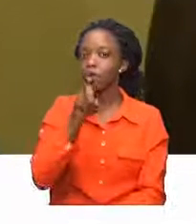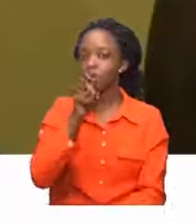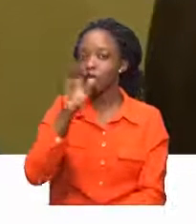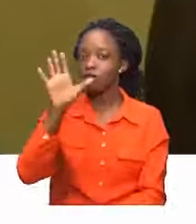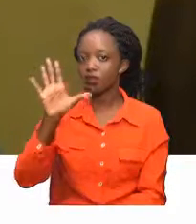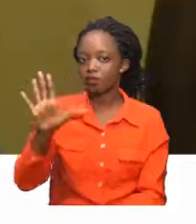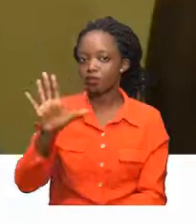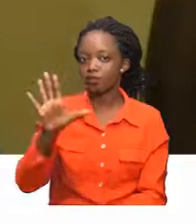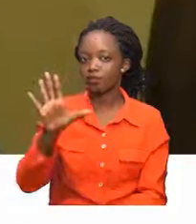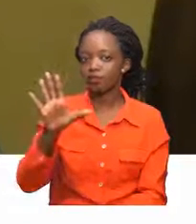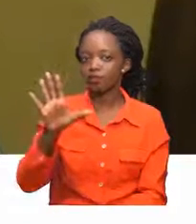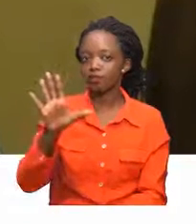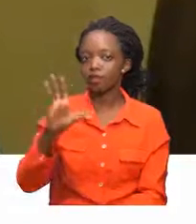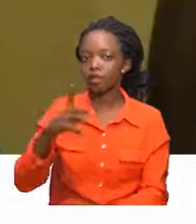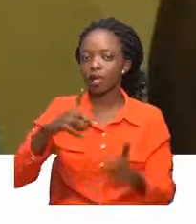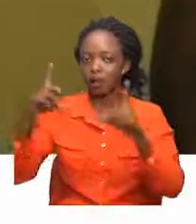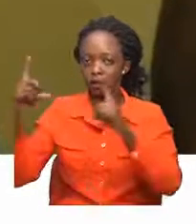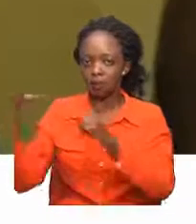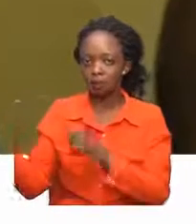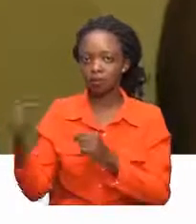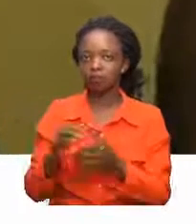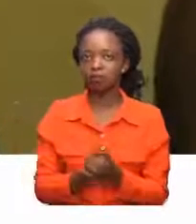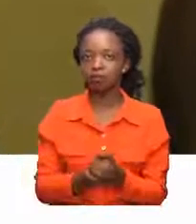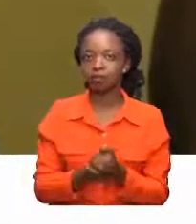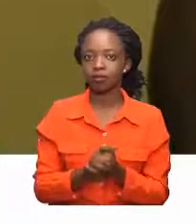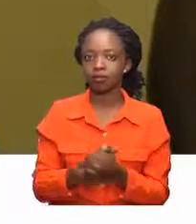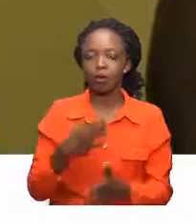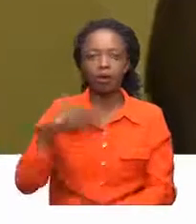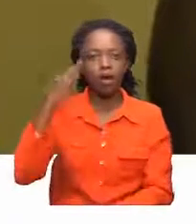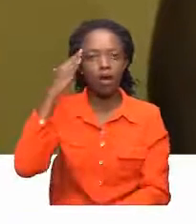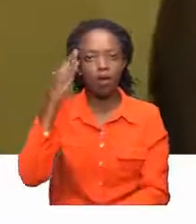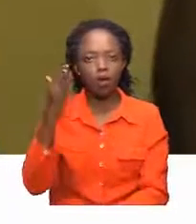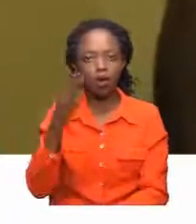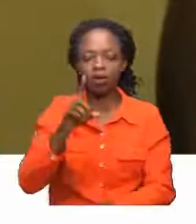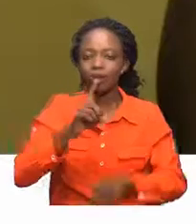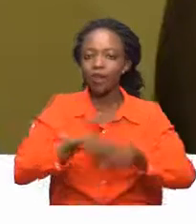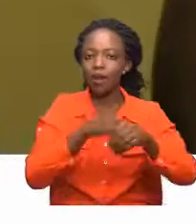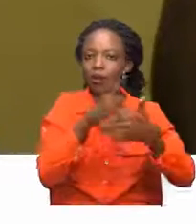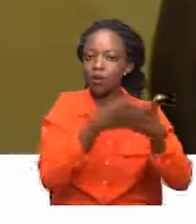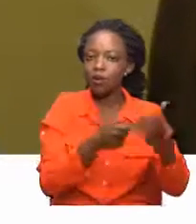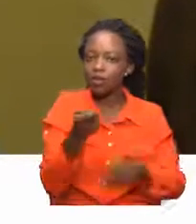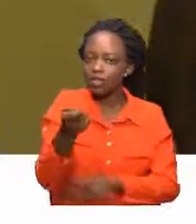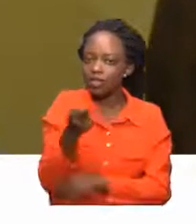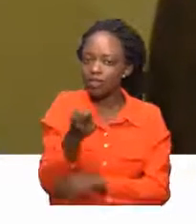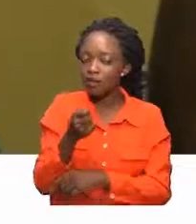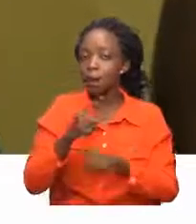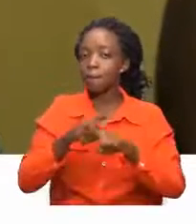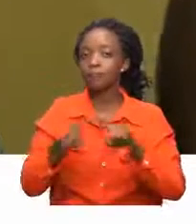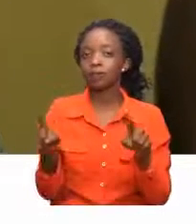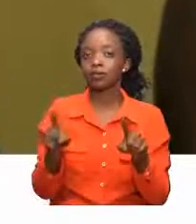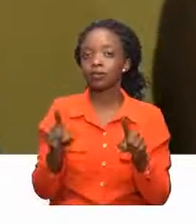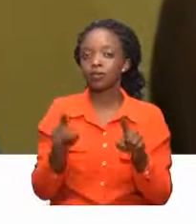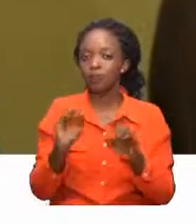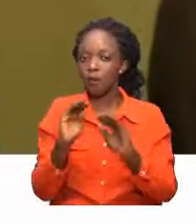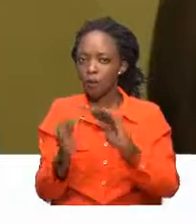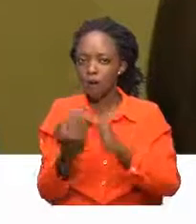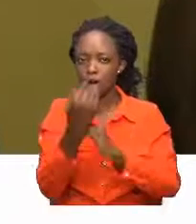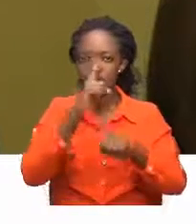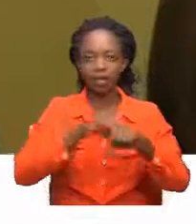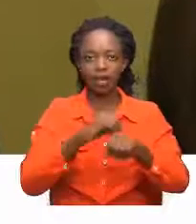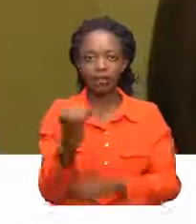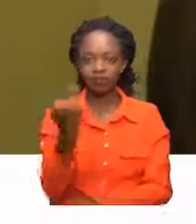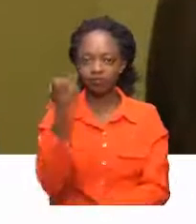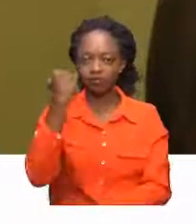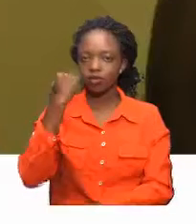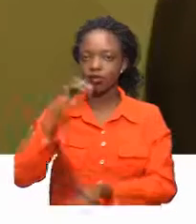watano na akaenda. Hatukujua alichukua saa ngapi, lakini asubuhi tulipoamka